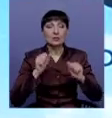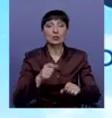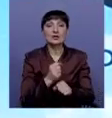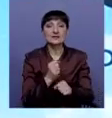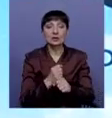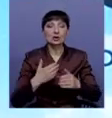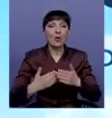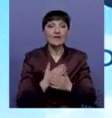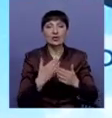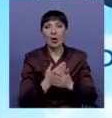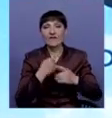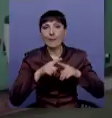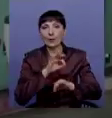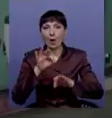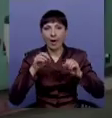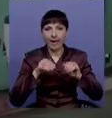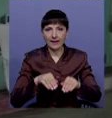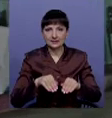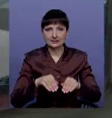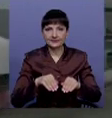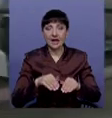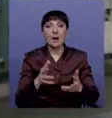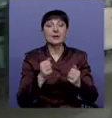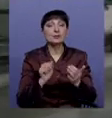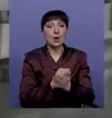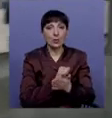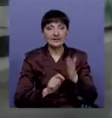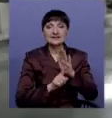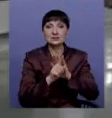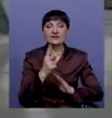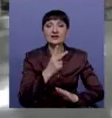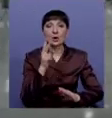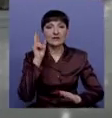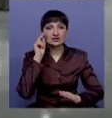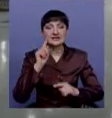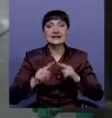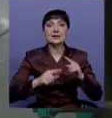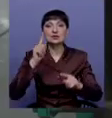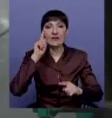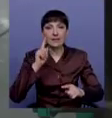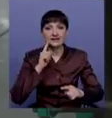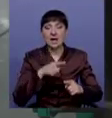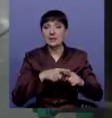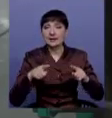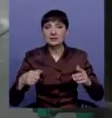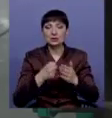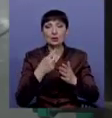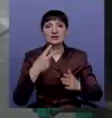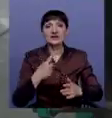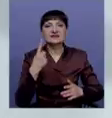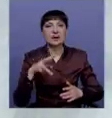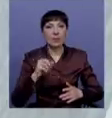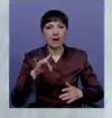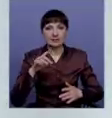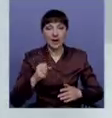разработчики инновационных стартапов в приоритетных направлениях. Прием документов стартует со 2 числа следующего месяца и продлится до 21